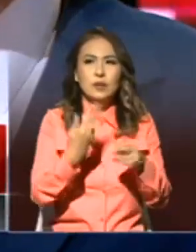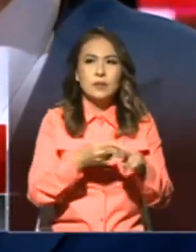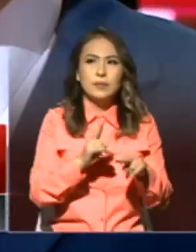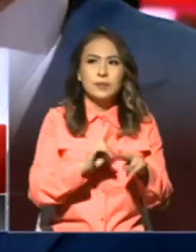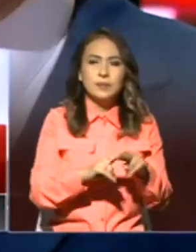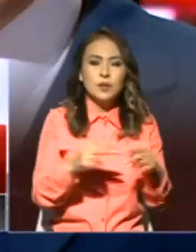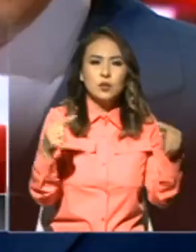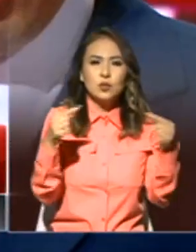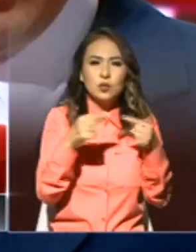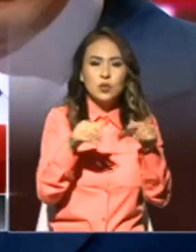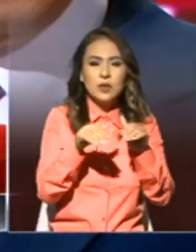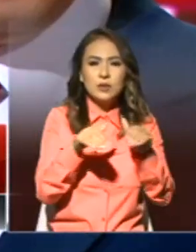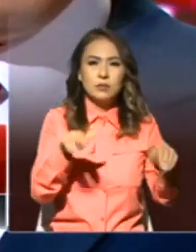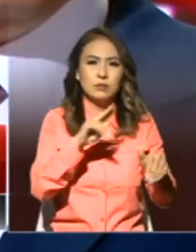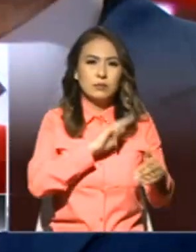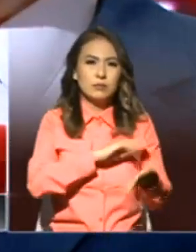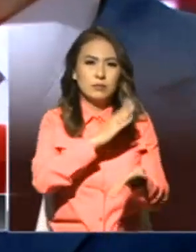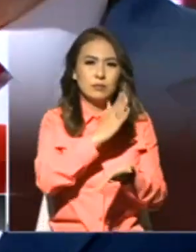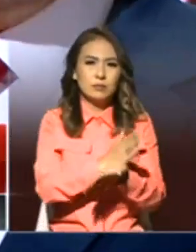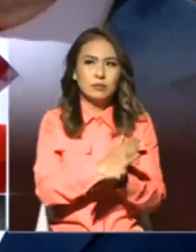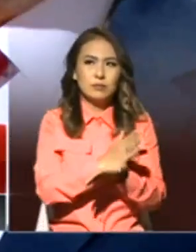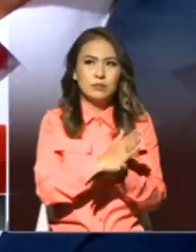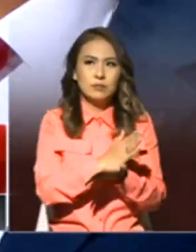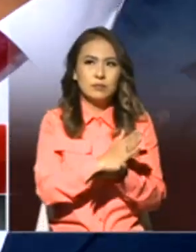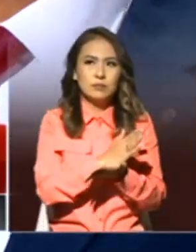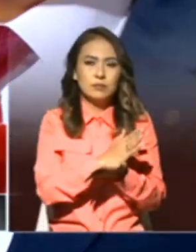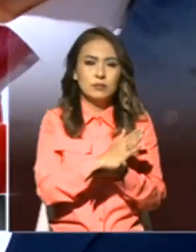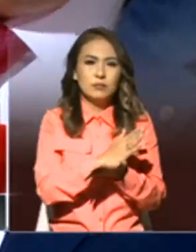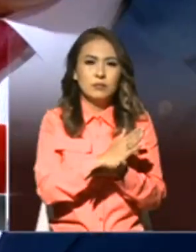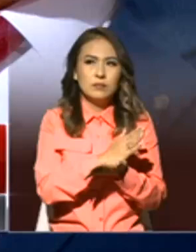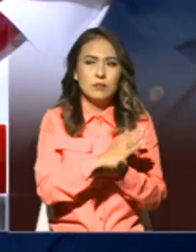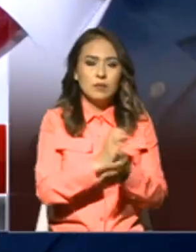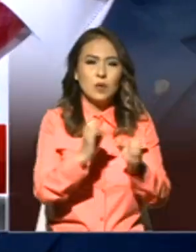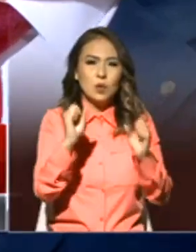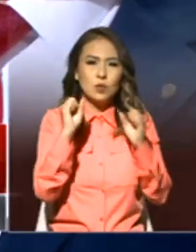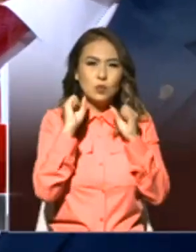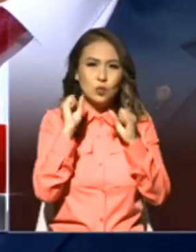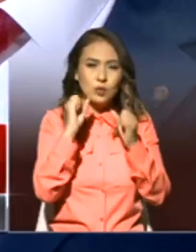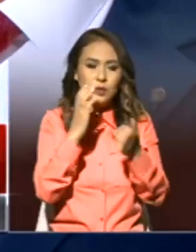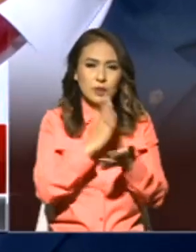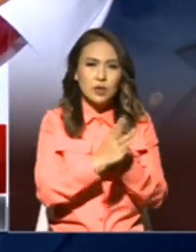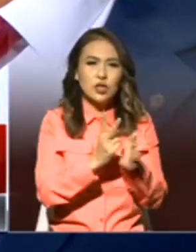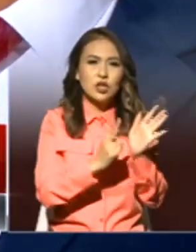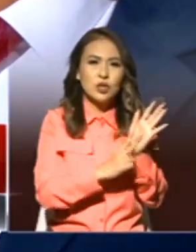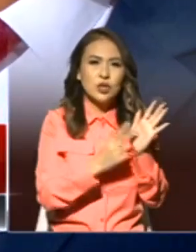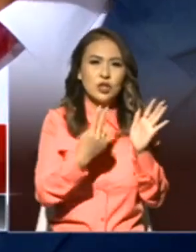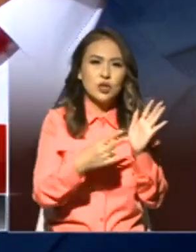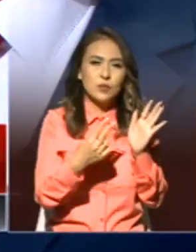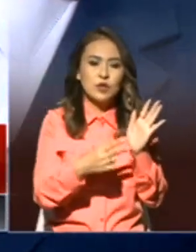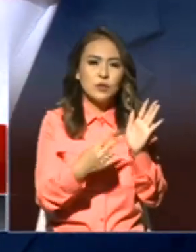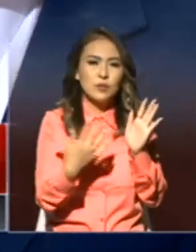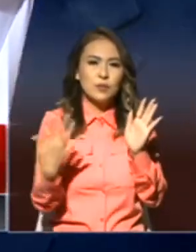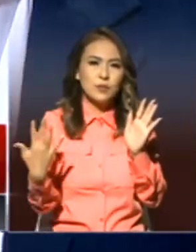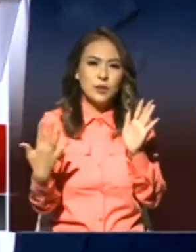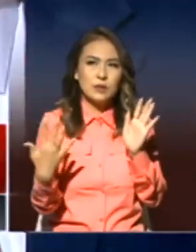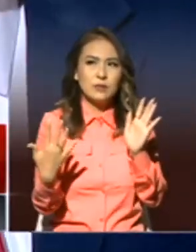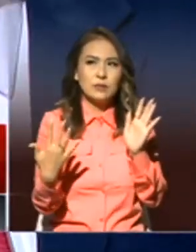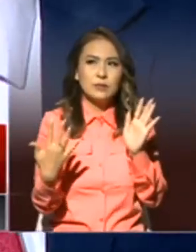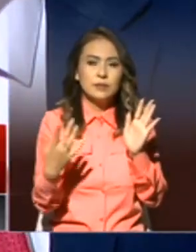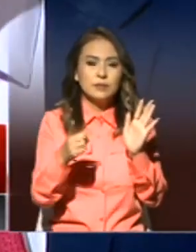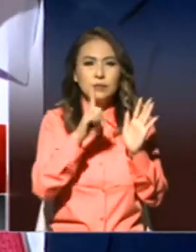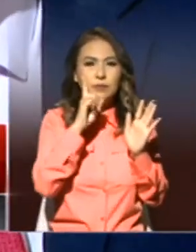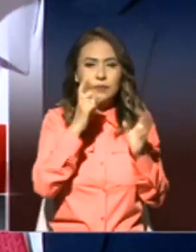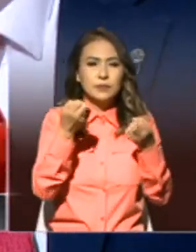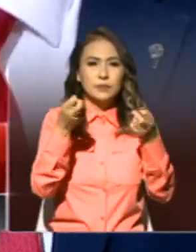белгілі бір салаларда жұмыс жасайтын жастар. Мәдениет саласы, спорт саласы, 20-25 көп қой енді нарықты құрып жатқан жастарға